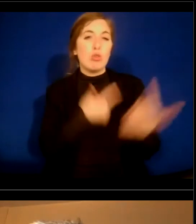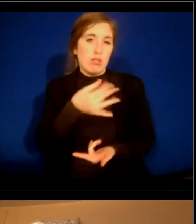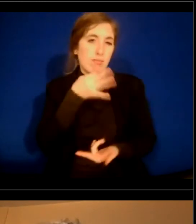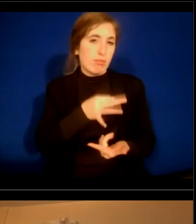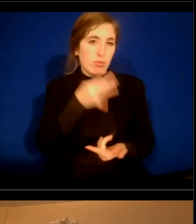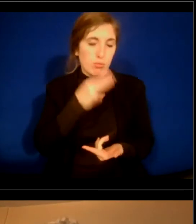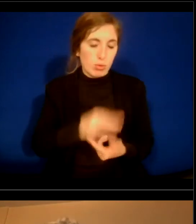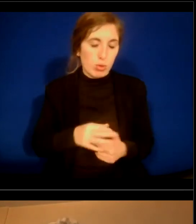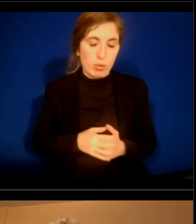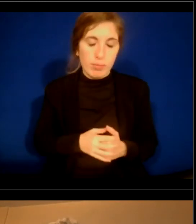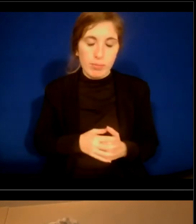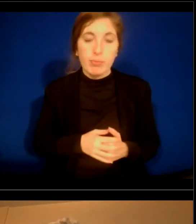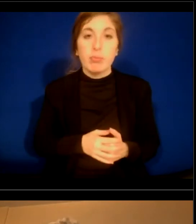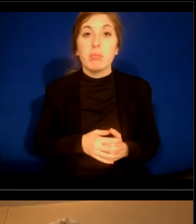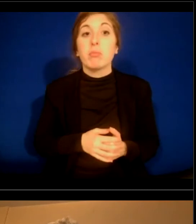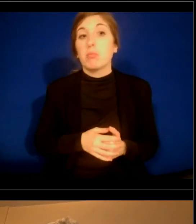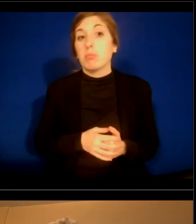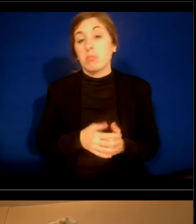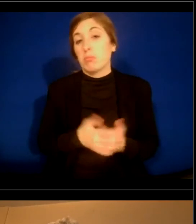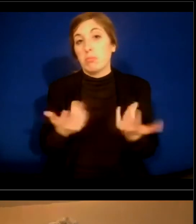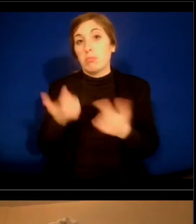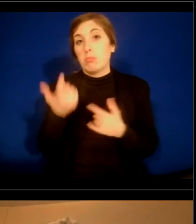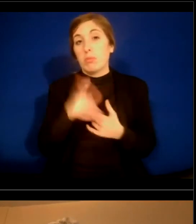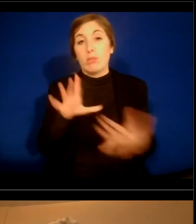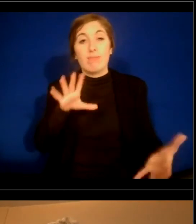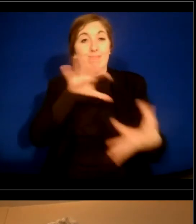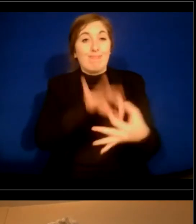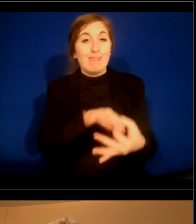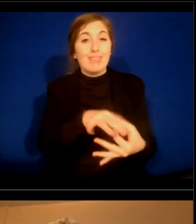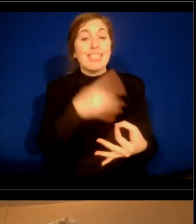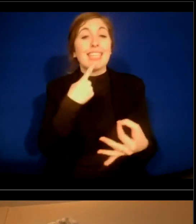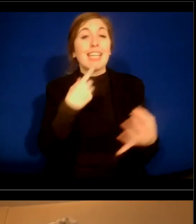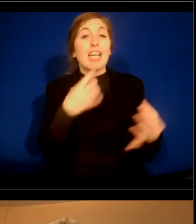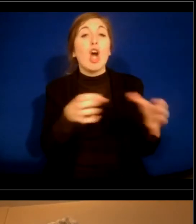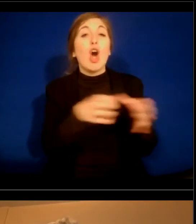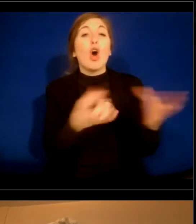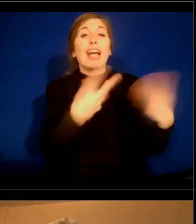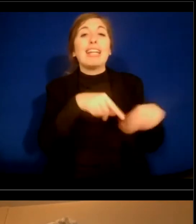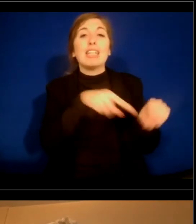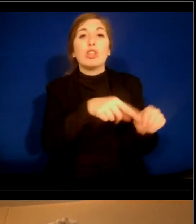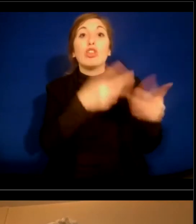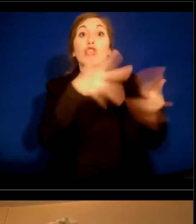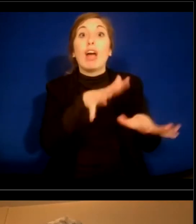che cambiano e la possibilità anche appunto di impegnarsi